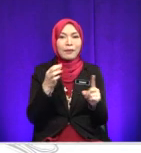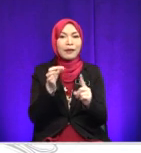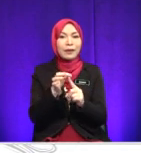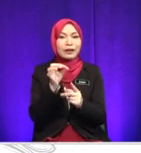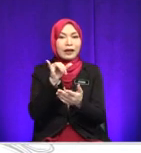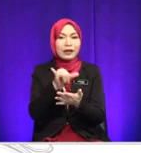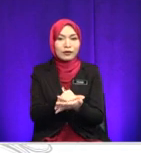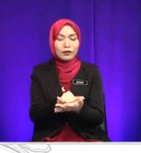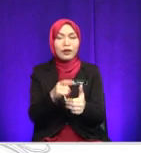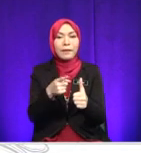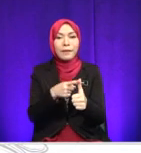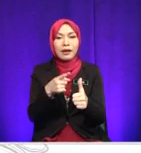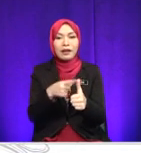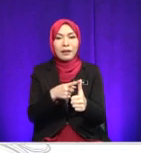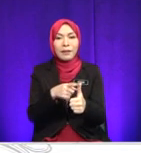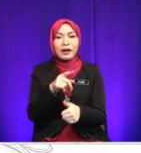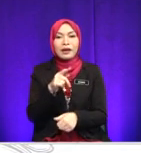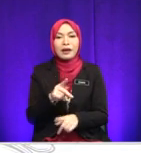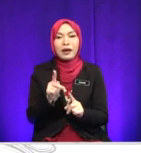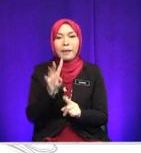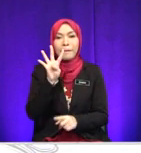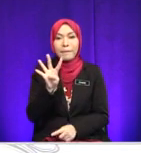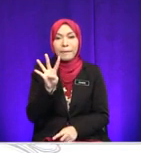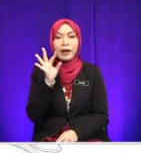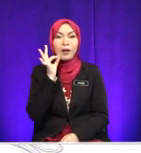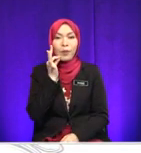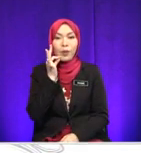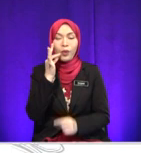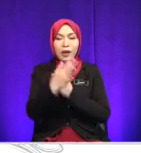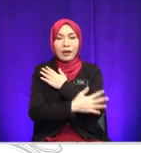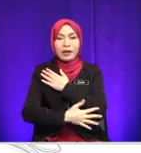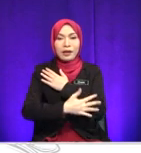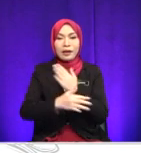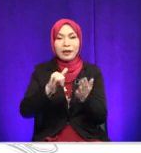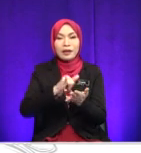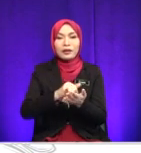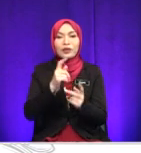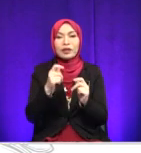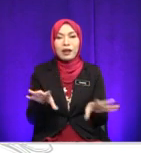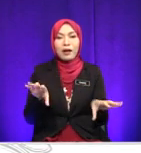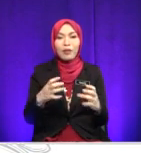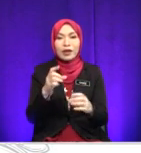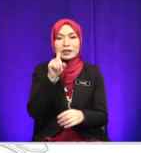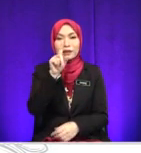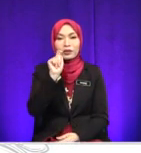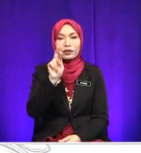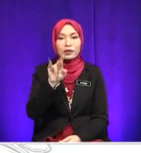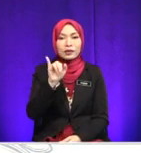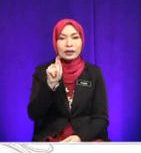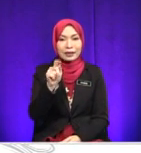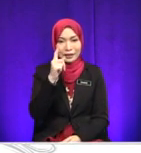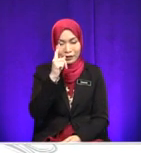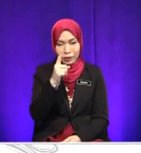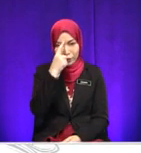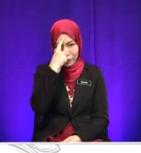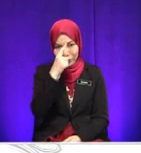treaty. Keempat-empat buah negara itu telah membuat satu treaty bagi mengekalkan keamanan di negara tersebut.